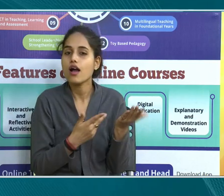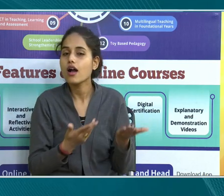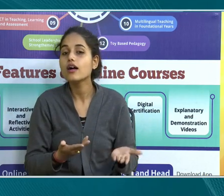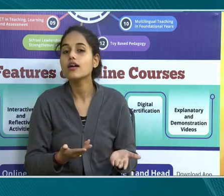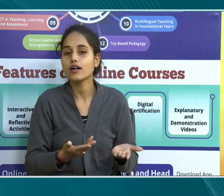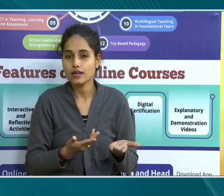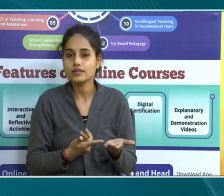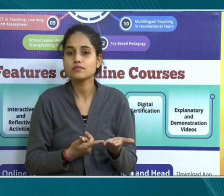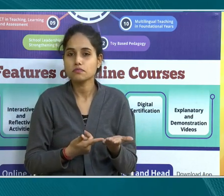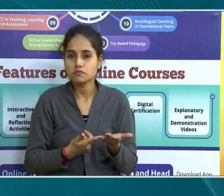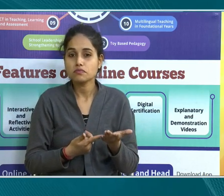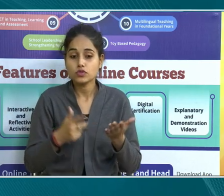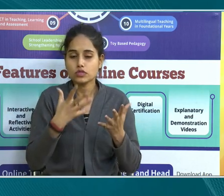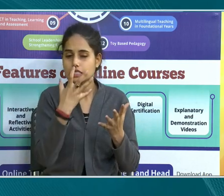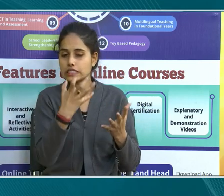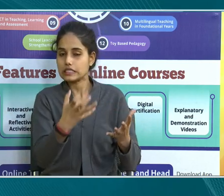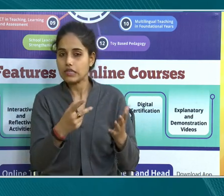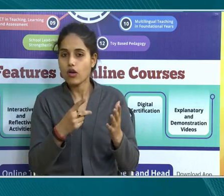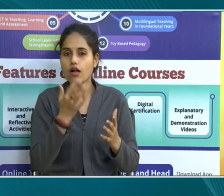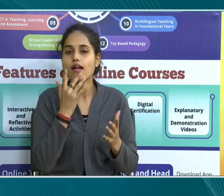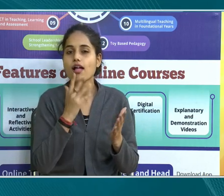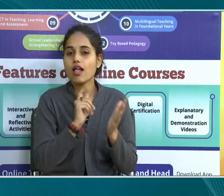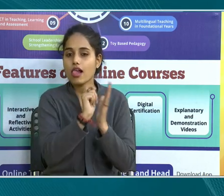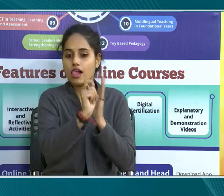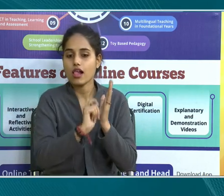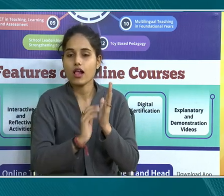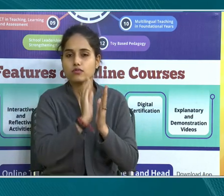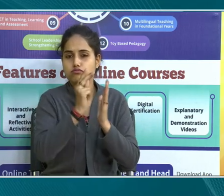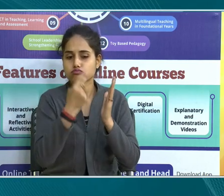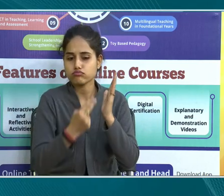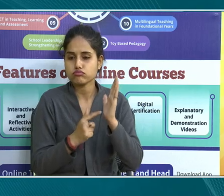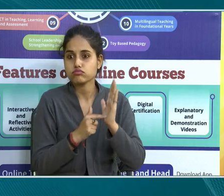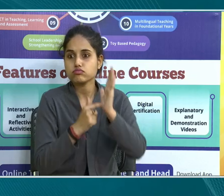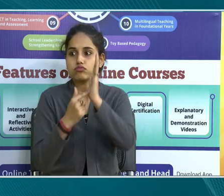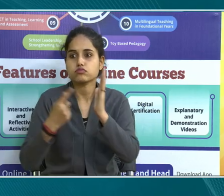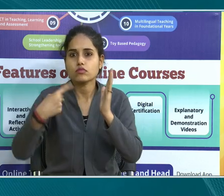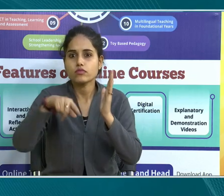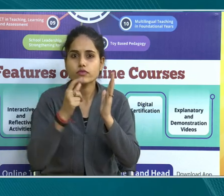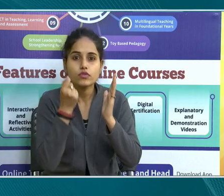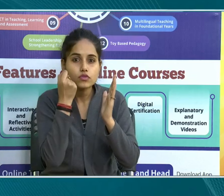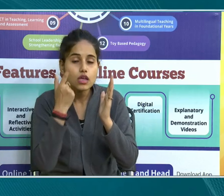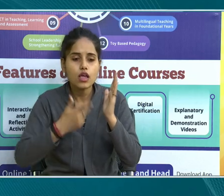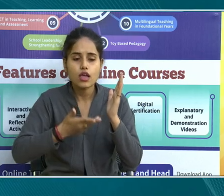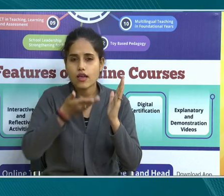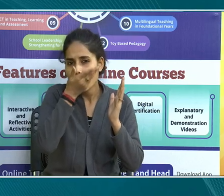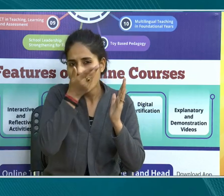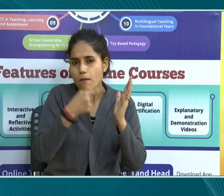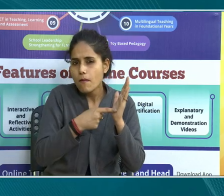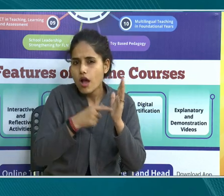चीज को हाइलाइट कर सकते हैं और बच्चों को अंतर पता करा सकते हैं कि पानी क्या चीज है